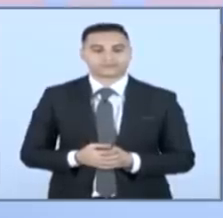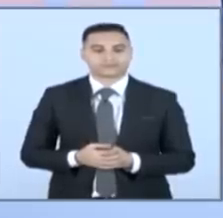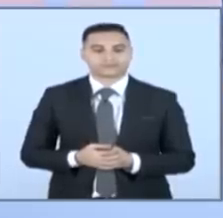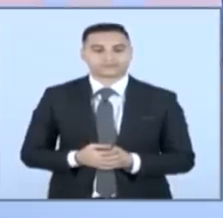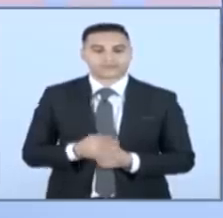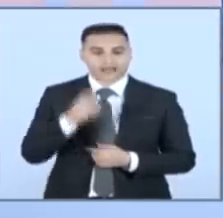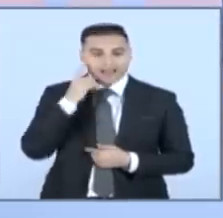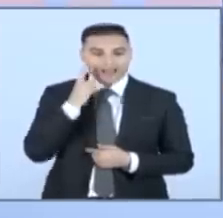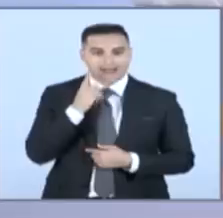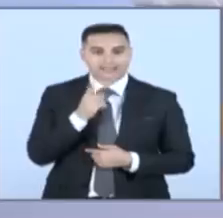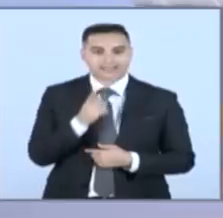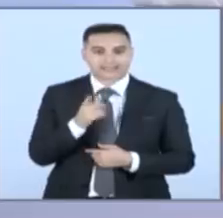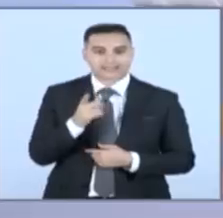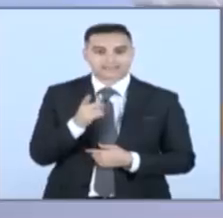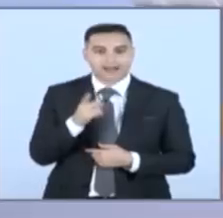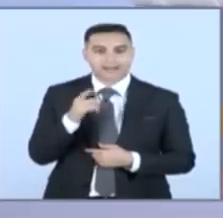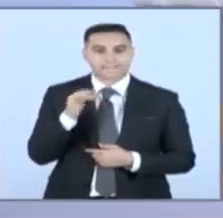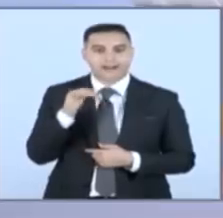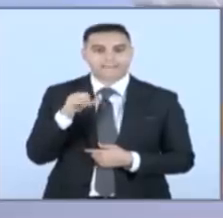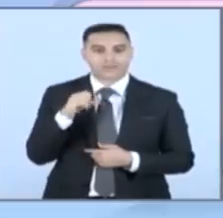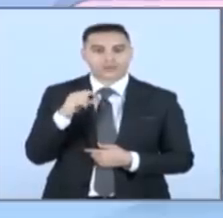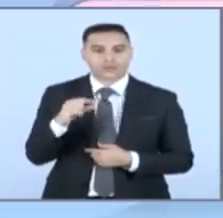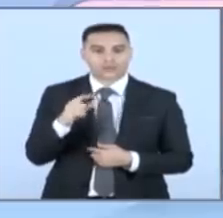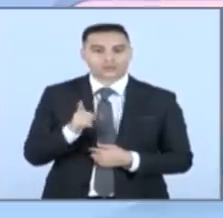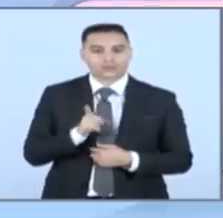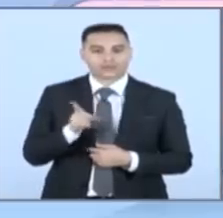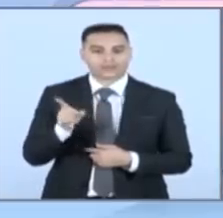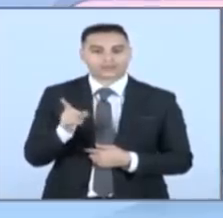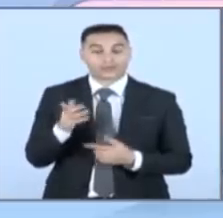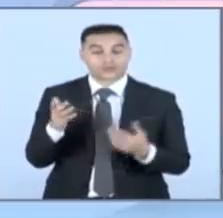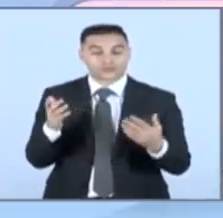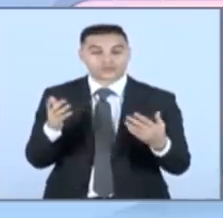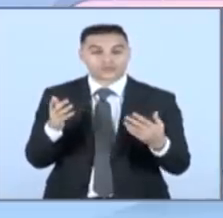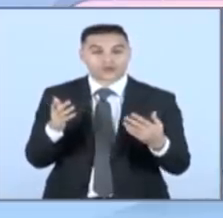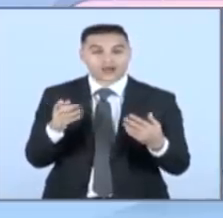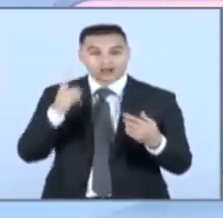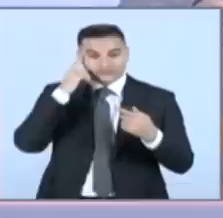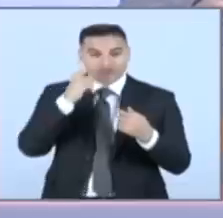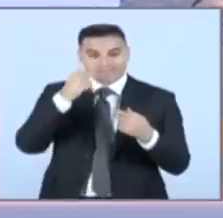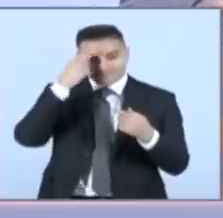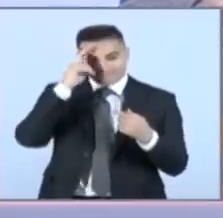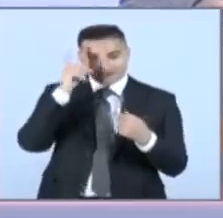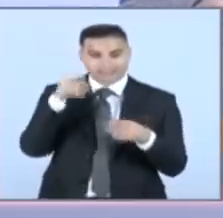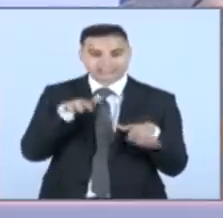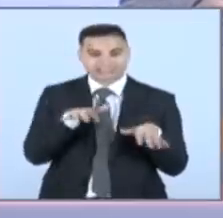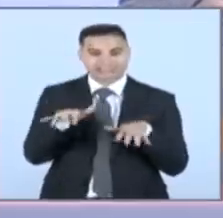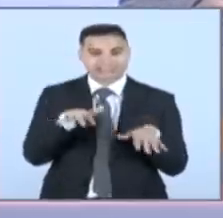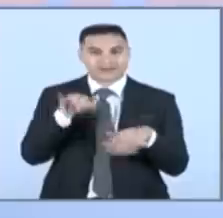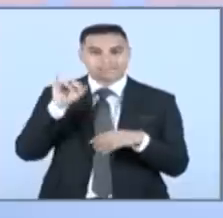هنسمع كلام ديمقراطي محمود. ديمقراطي بس حلوه عشان تعرفوا مين اللي ديكتاتور. بس انا احييه